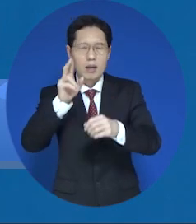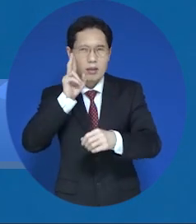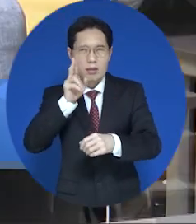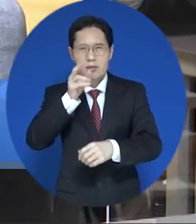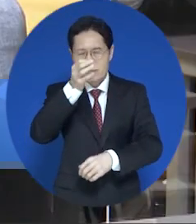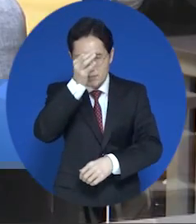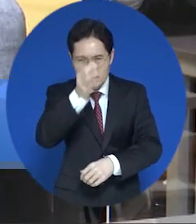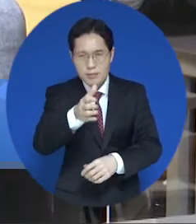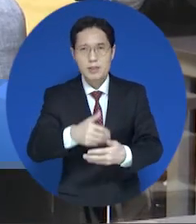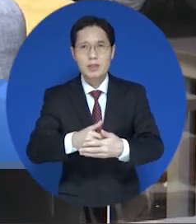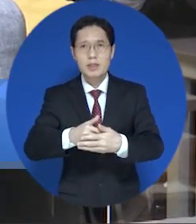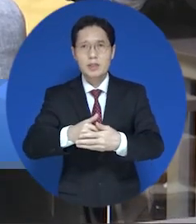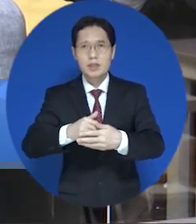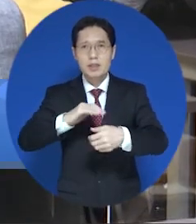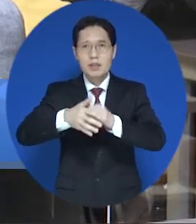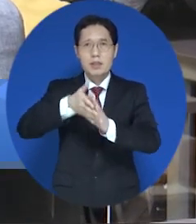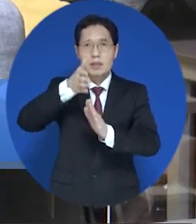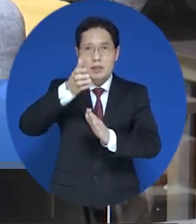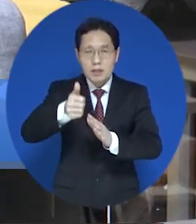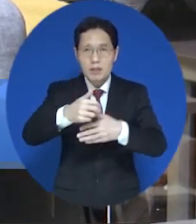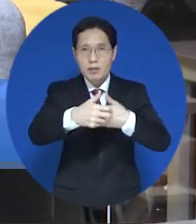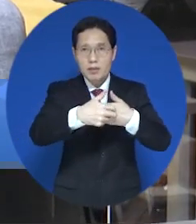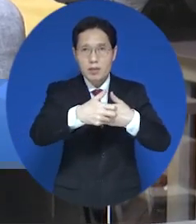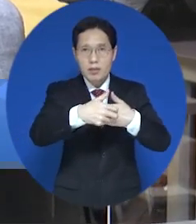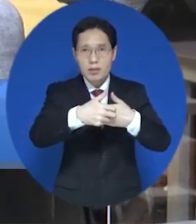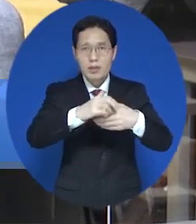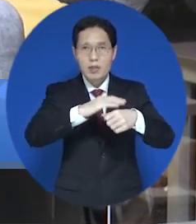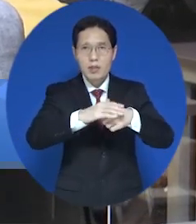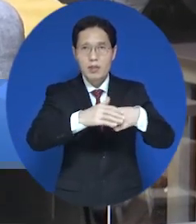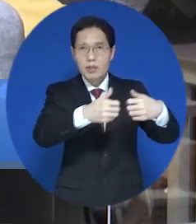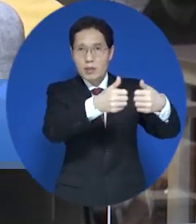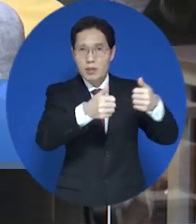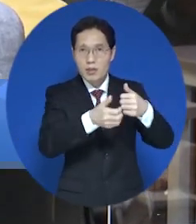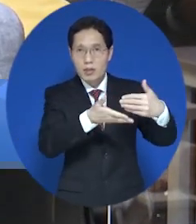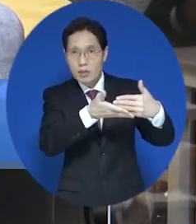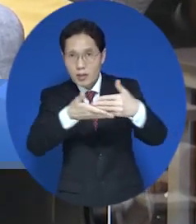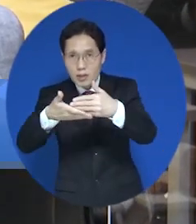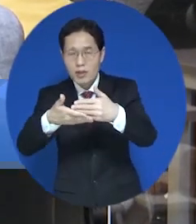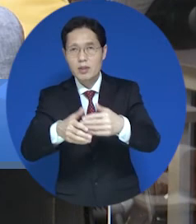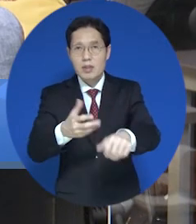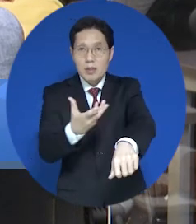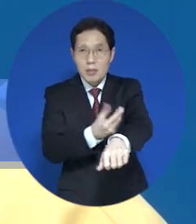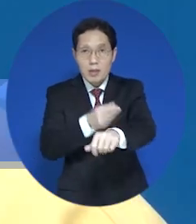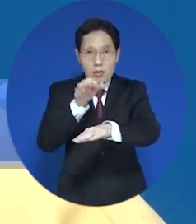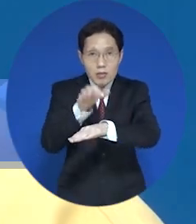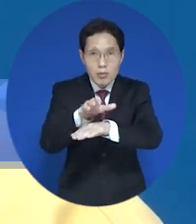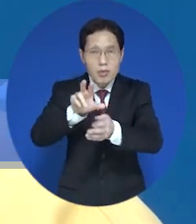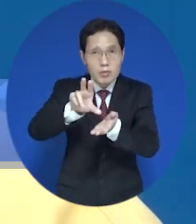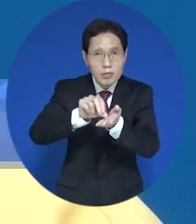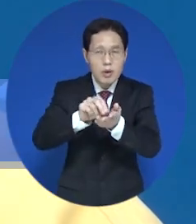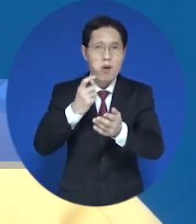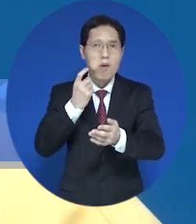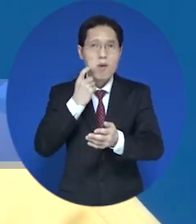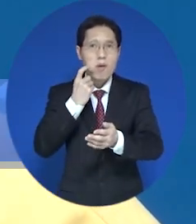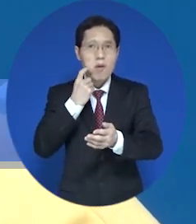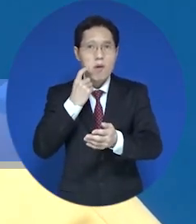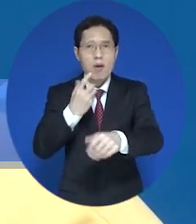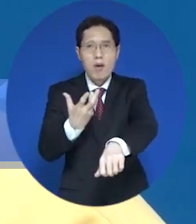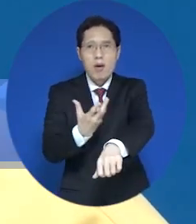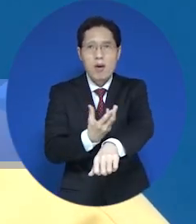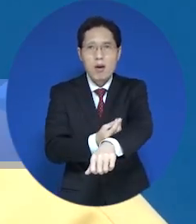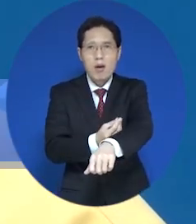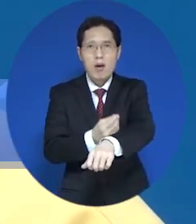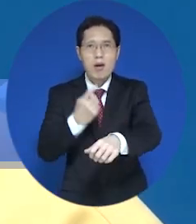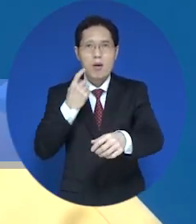전했습니다. 권 시장은 대구시와 메디시티 대구협의회가 제안한 백신 구매권이 가짜 백신 사기 사건